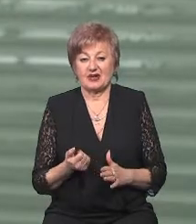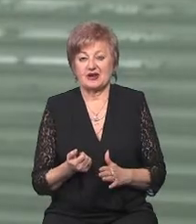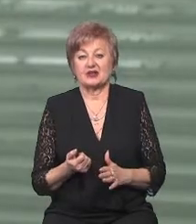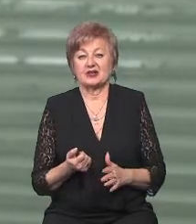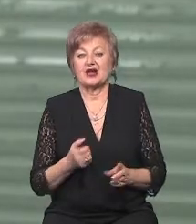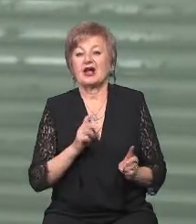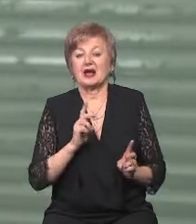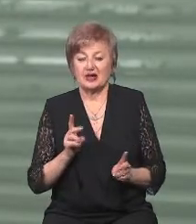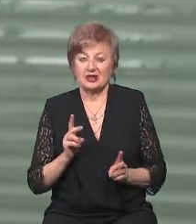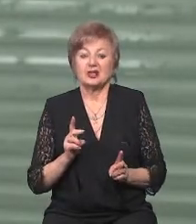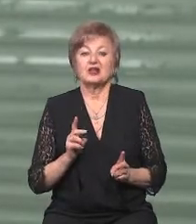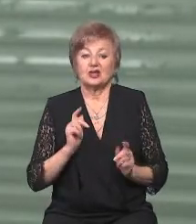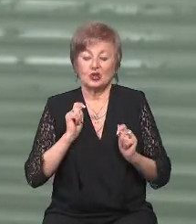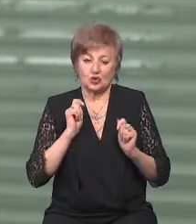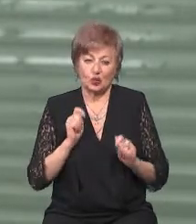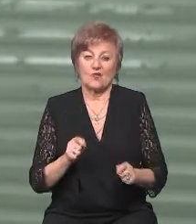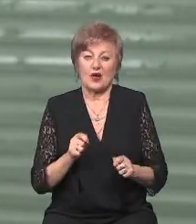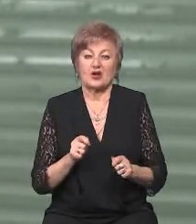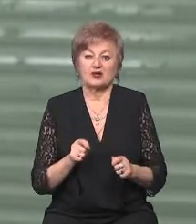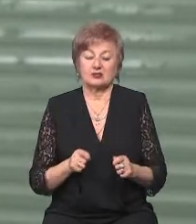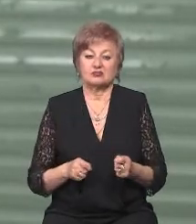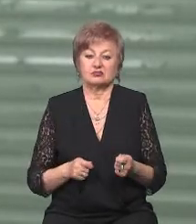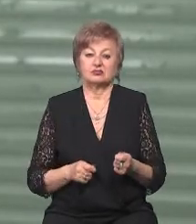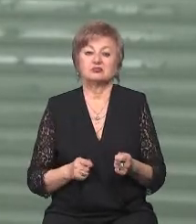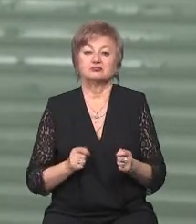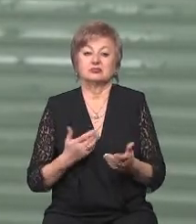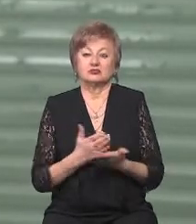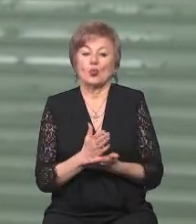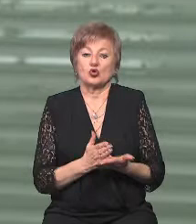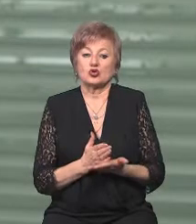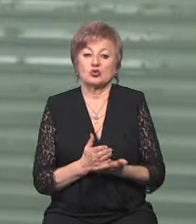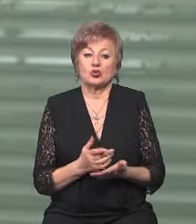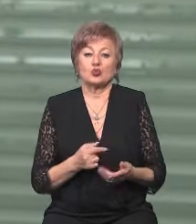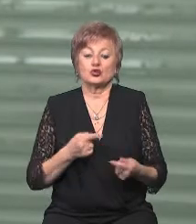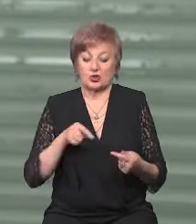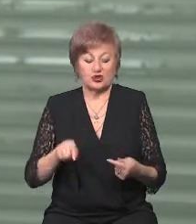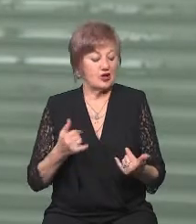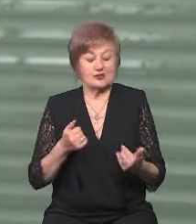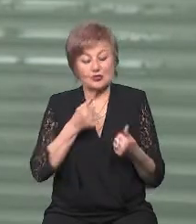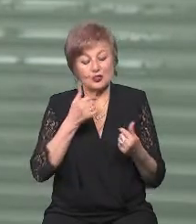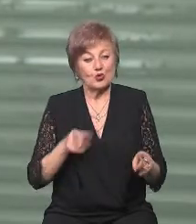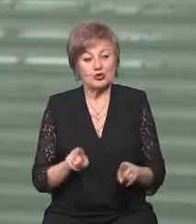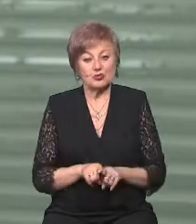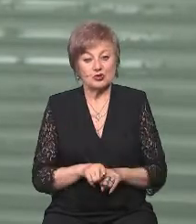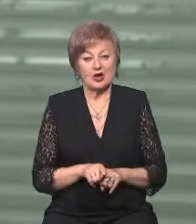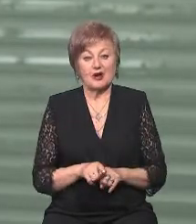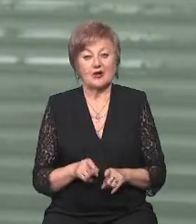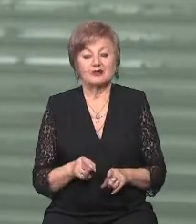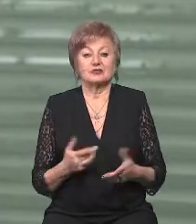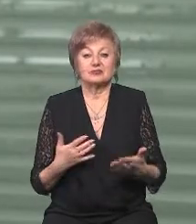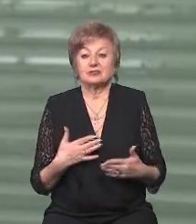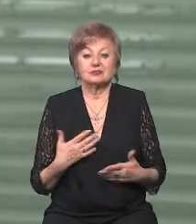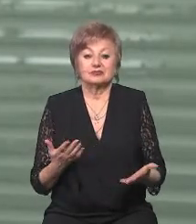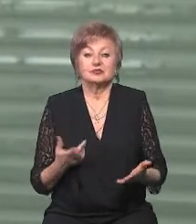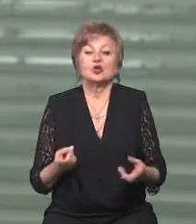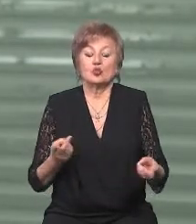лікарів, які б надавали фахову допомогу, ми не зможемо надавати уже в новій структурі. Тому що просто по-простому НЗСУ не